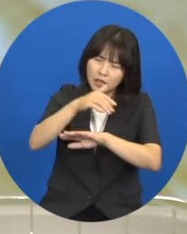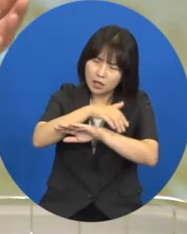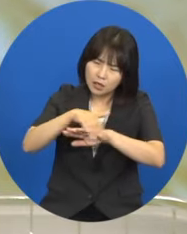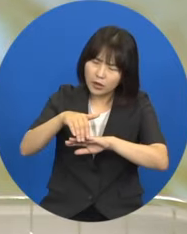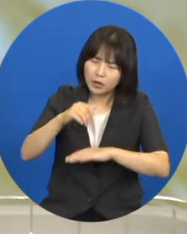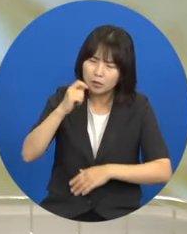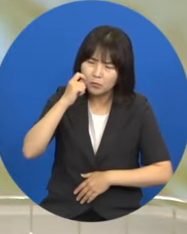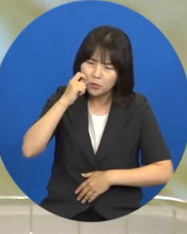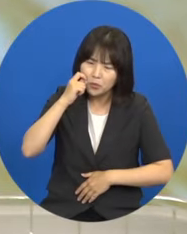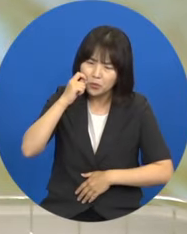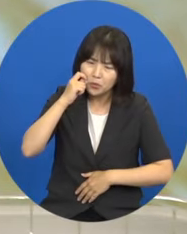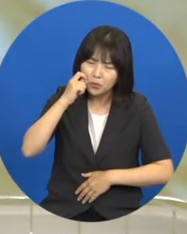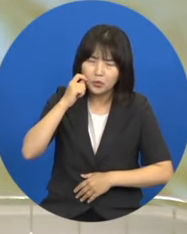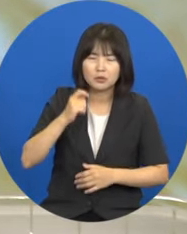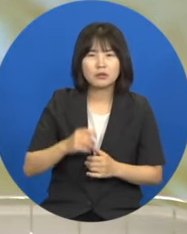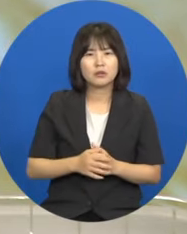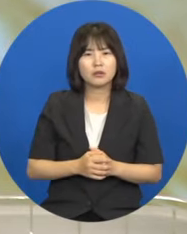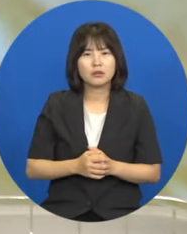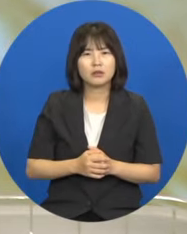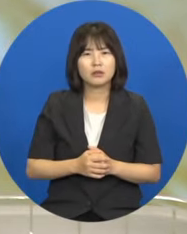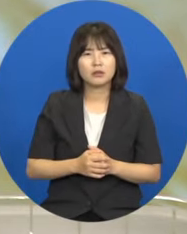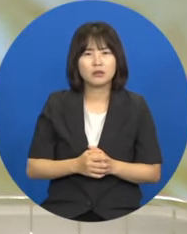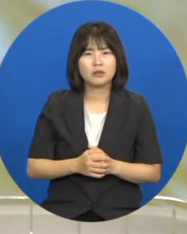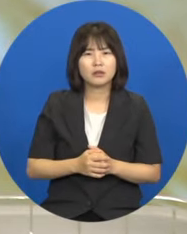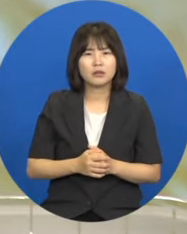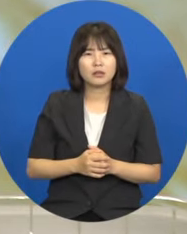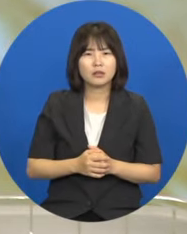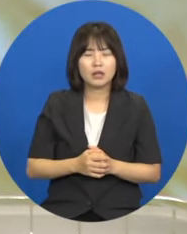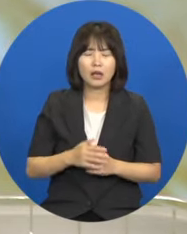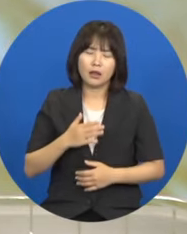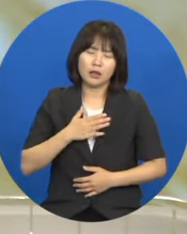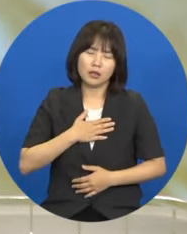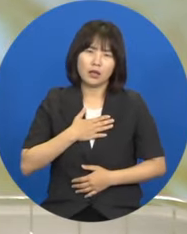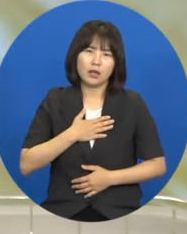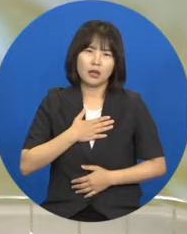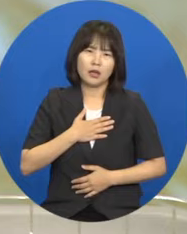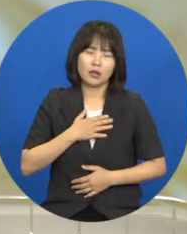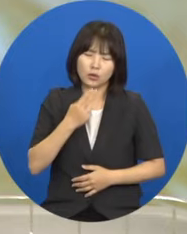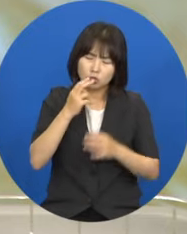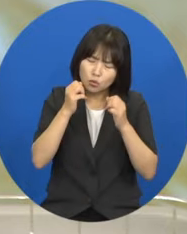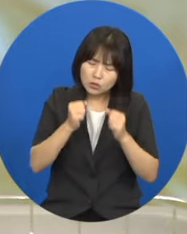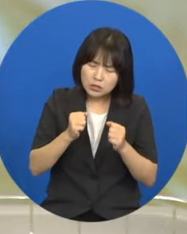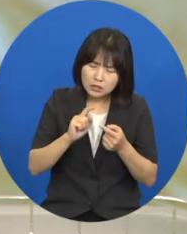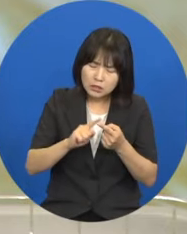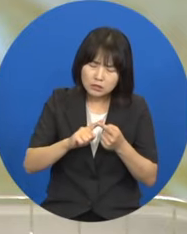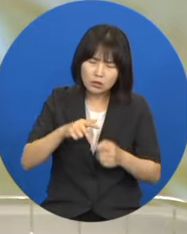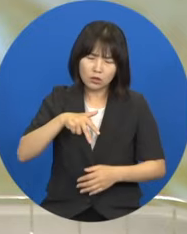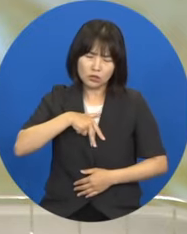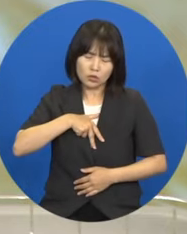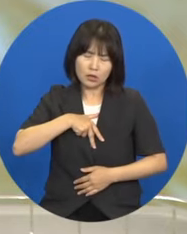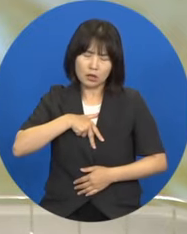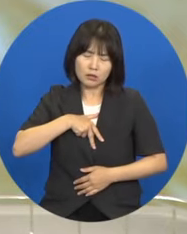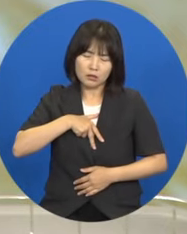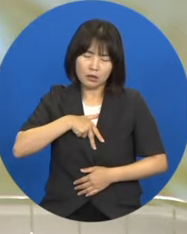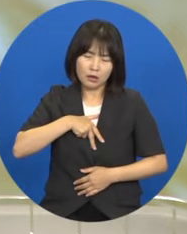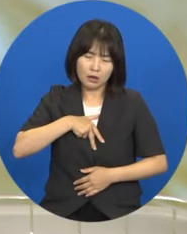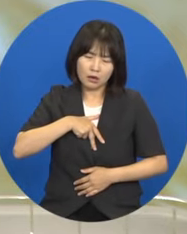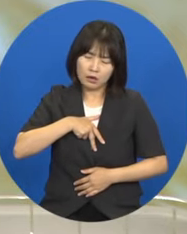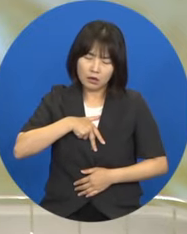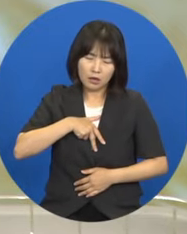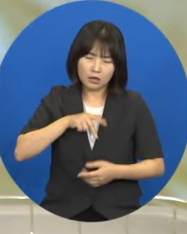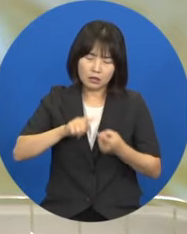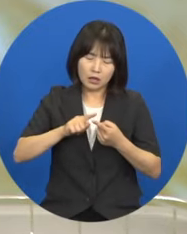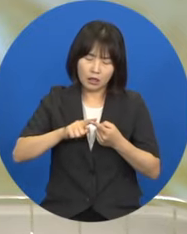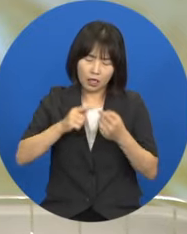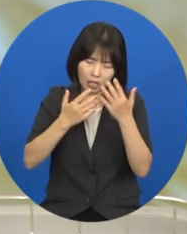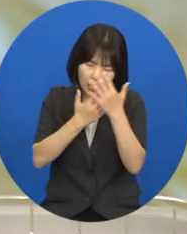정도로 과거, 현재, 미래가 따로 놀고 분열돼서 도대체 나라는 존재가 어떤 존재인지 정체성을 잃고 헤매고 방황하게